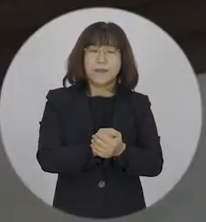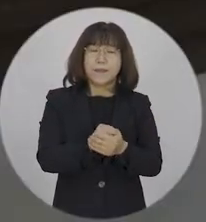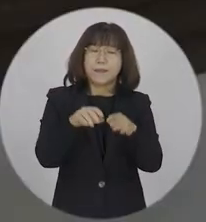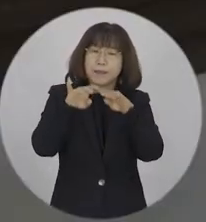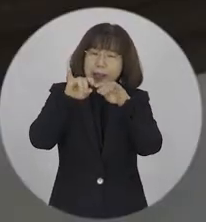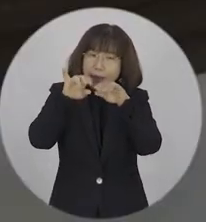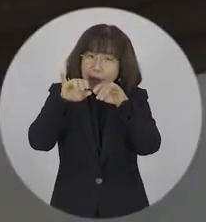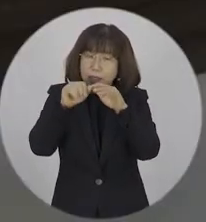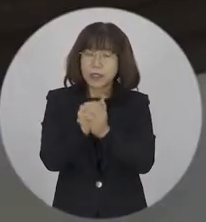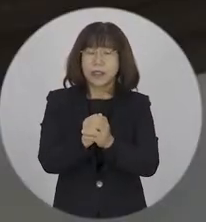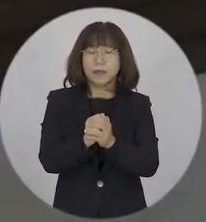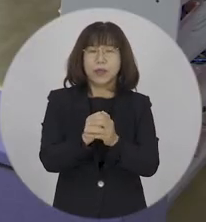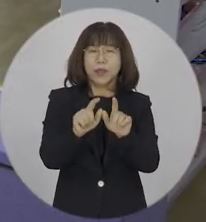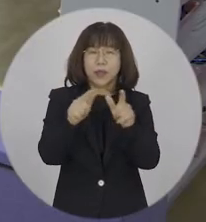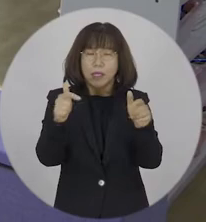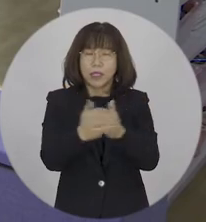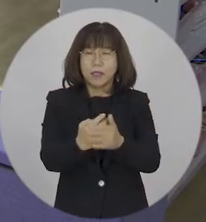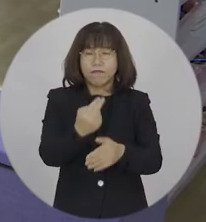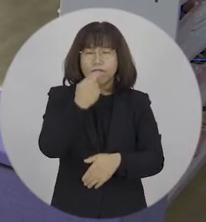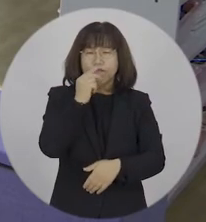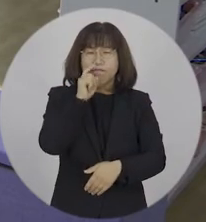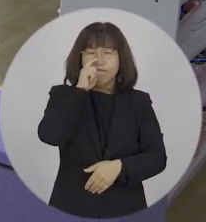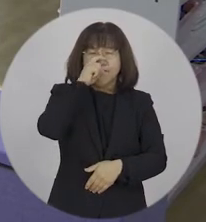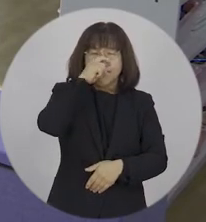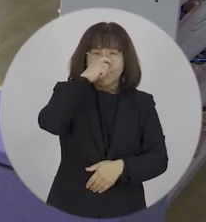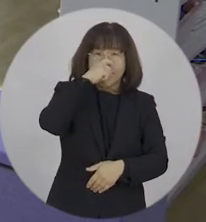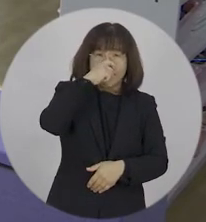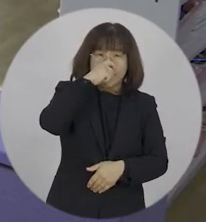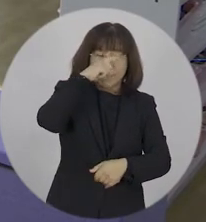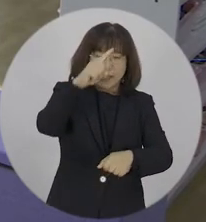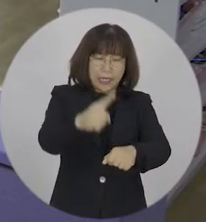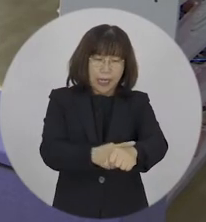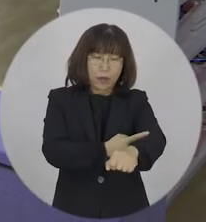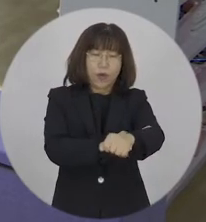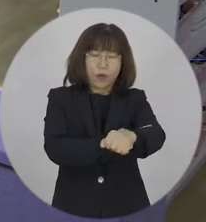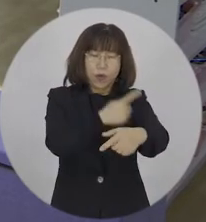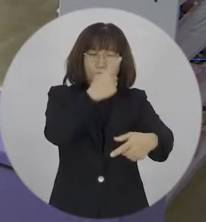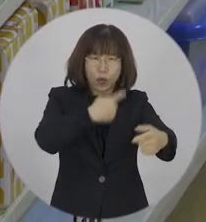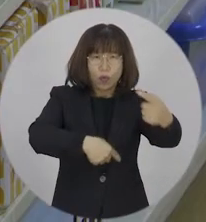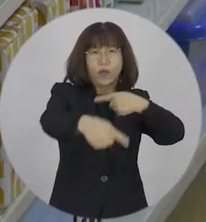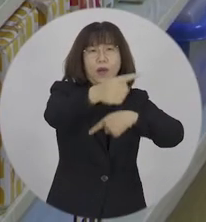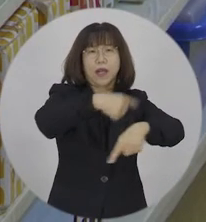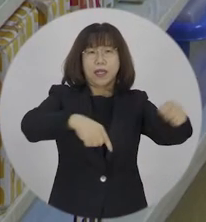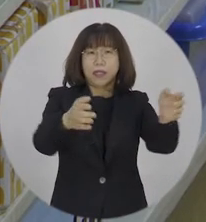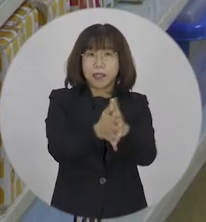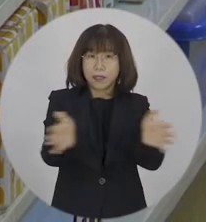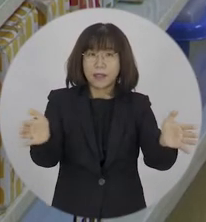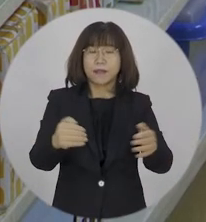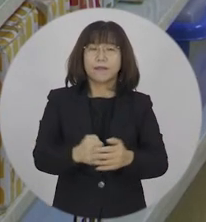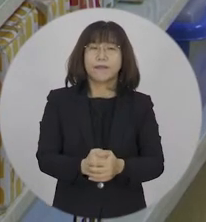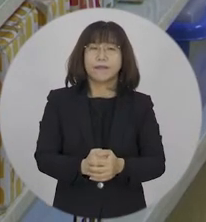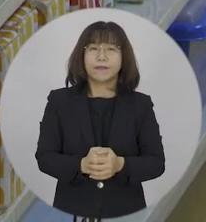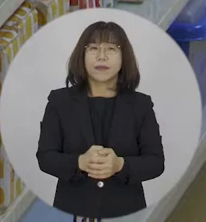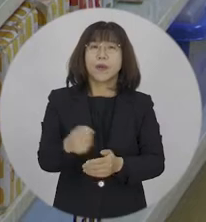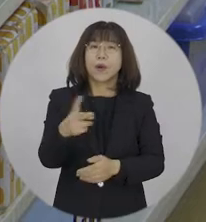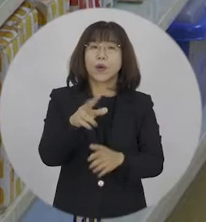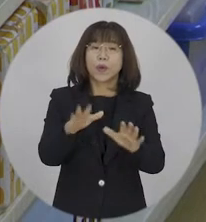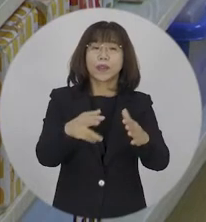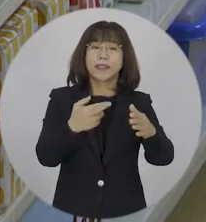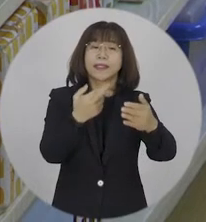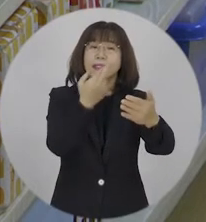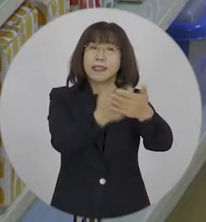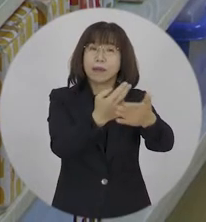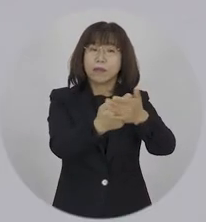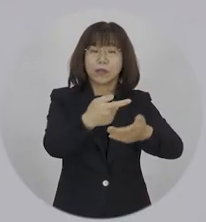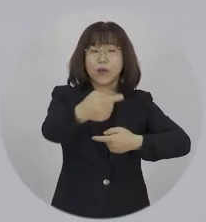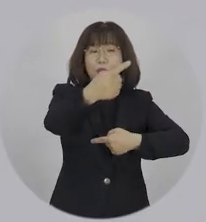미세먼지와 이산화탄소 등의 수치를 측정해 실내 공기질이 나빠지면 자동으로 환기를 실시하게 됩니다. 한편